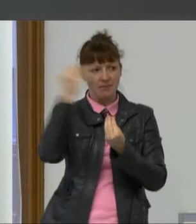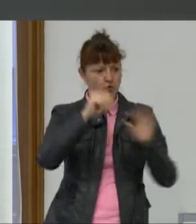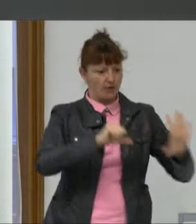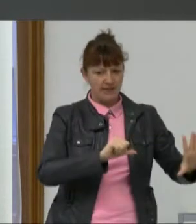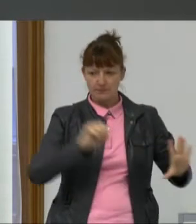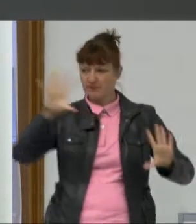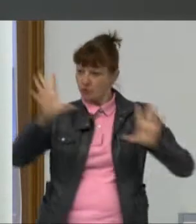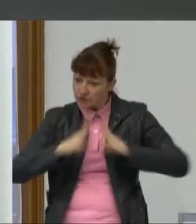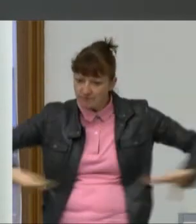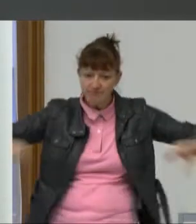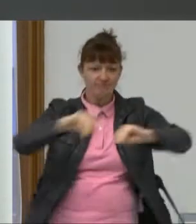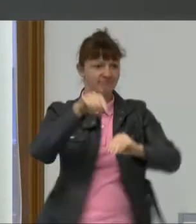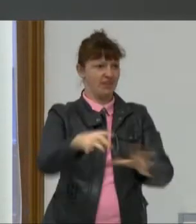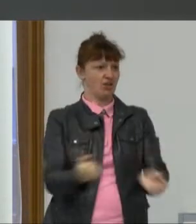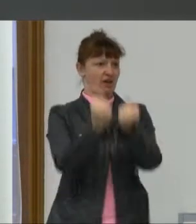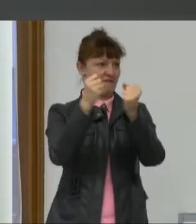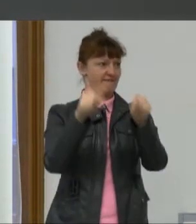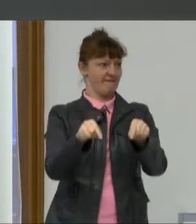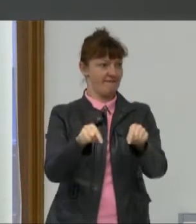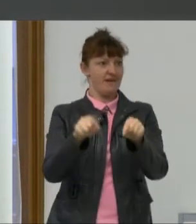15. Und dazu muss